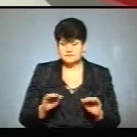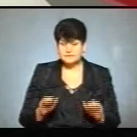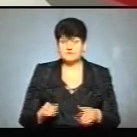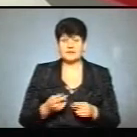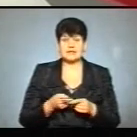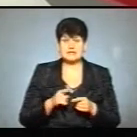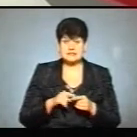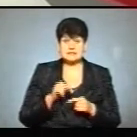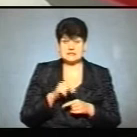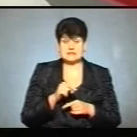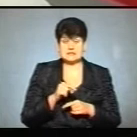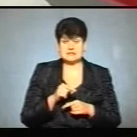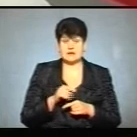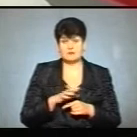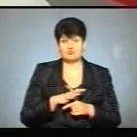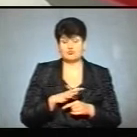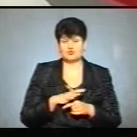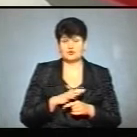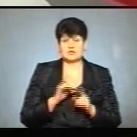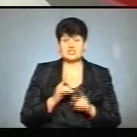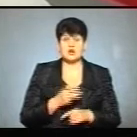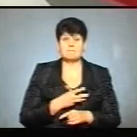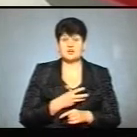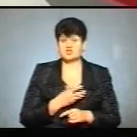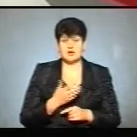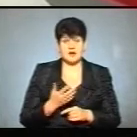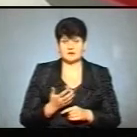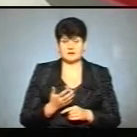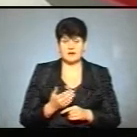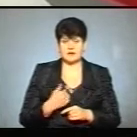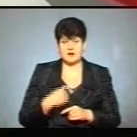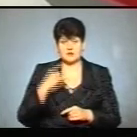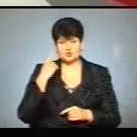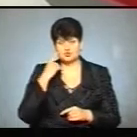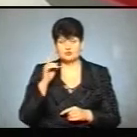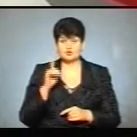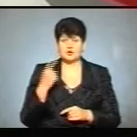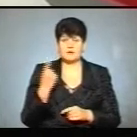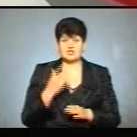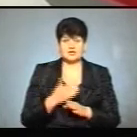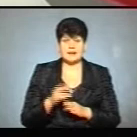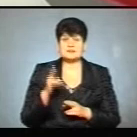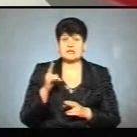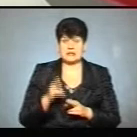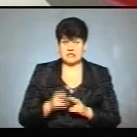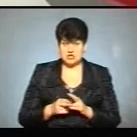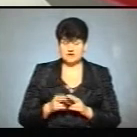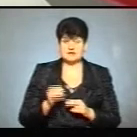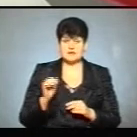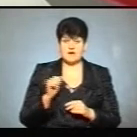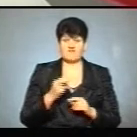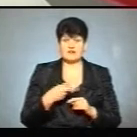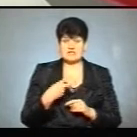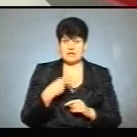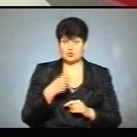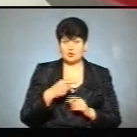Власне, це було лише бажання. Я думаю, що перший етап закінчився, і вже в